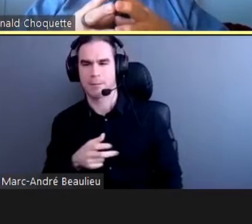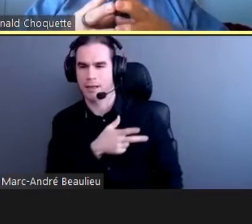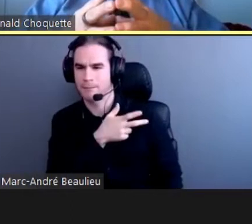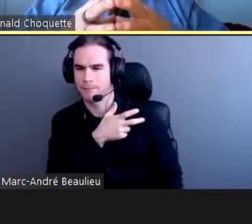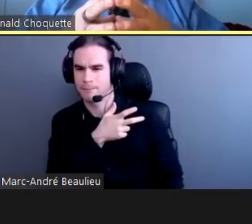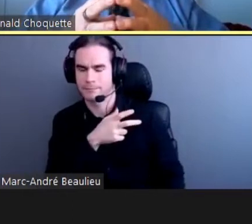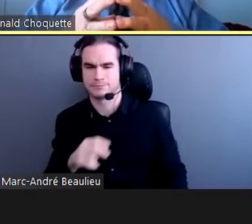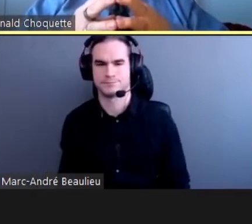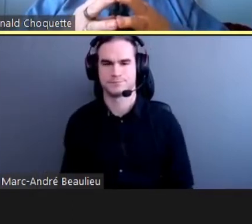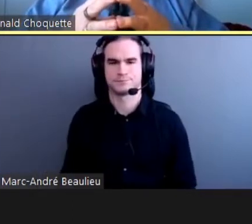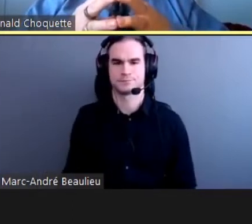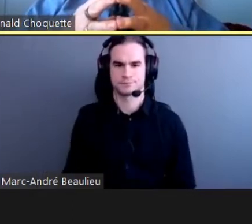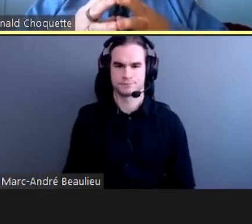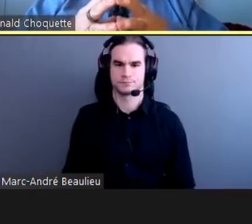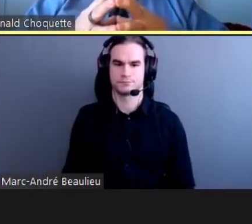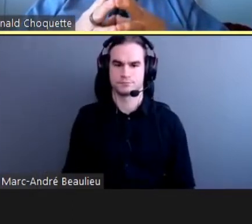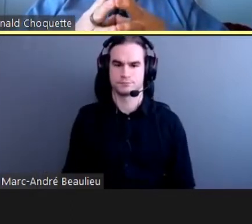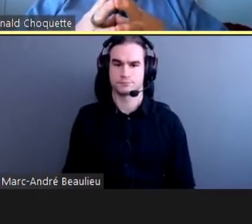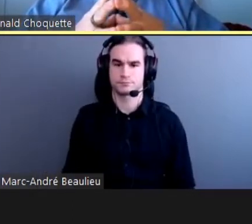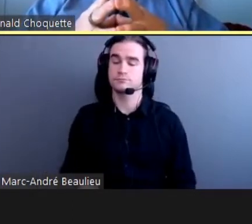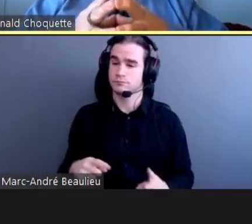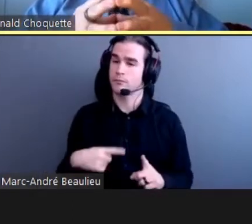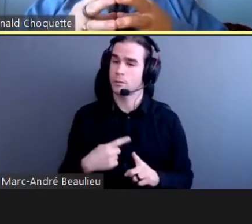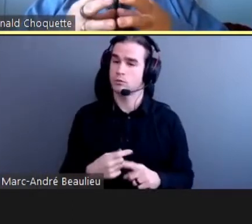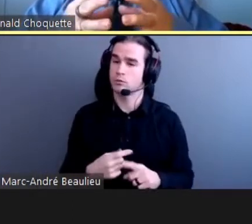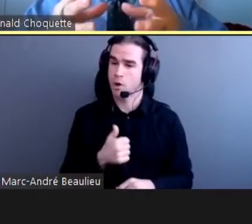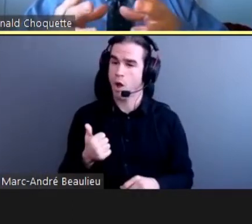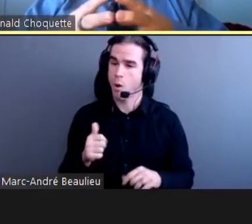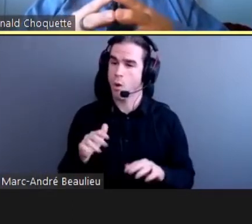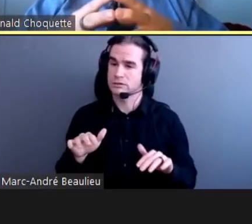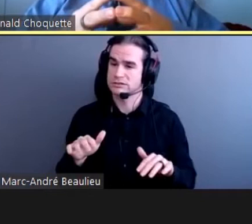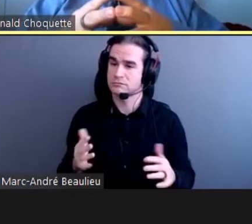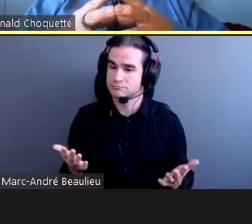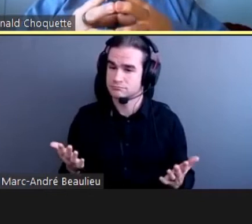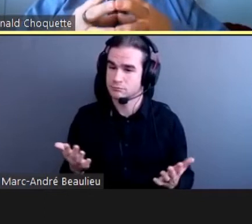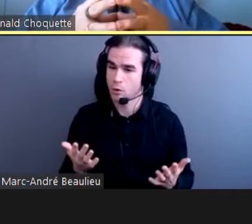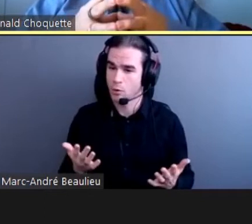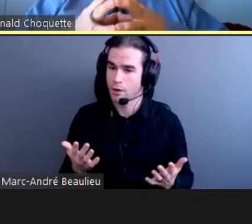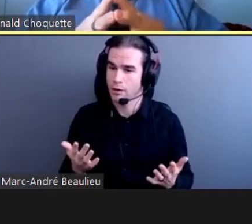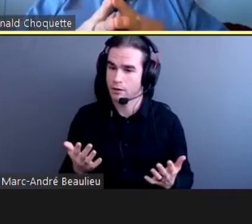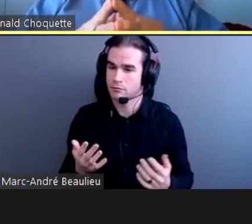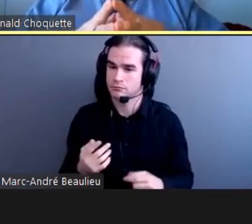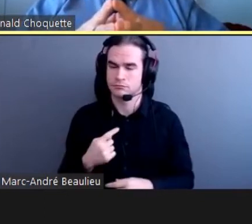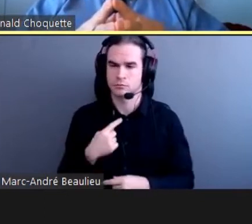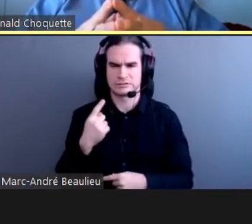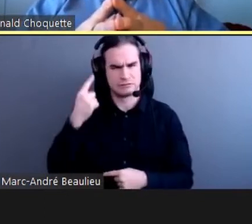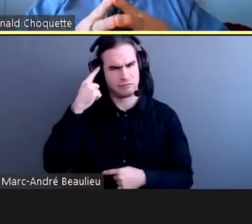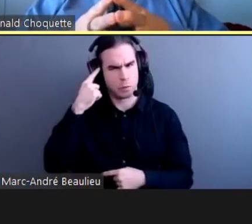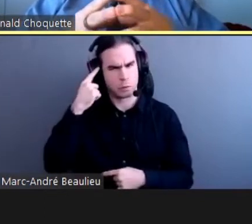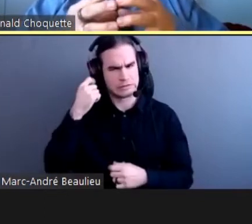Aussi, une des conséquences d'avoir une perte auditive, c'est ce qu'on appelle, nous, dans notre domaine, l'effort